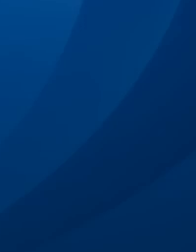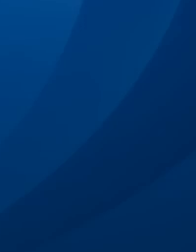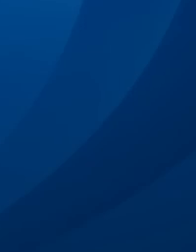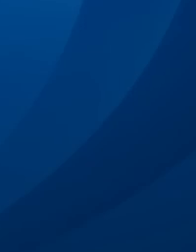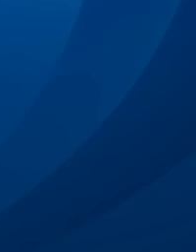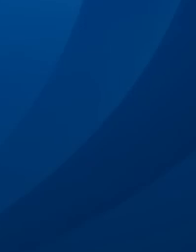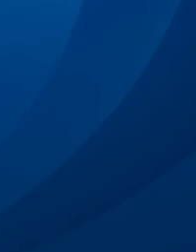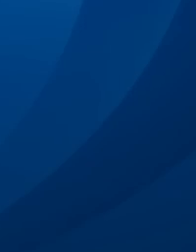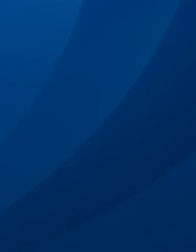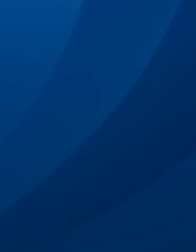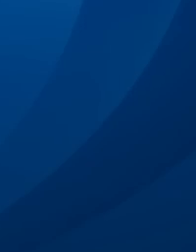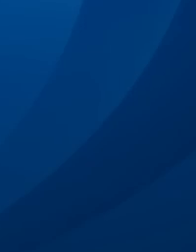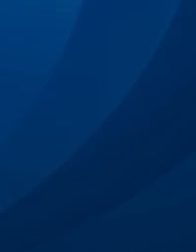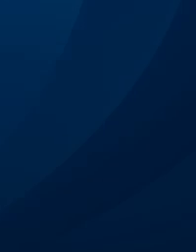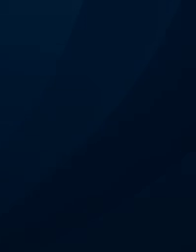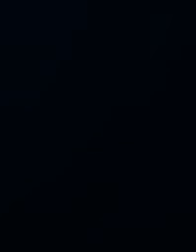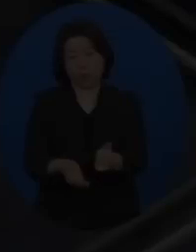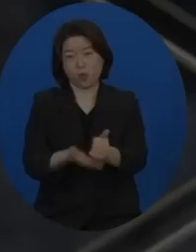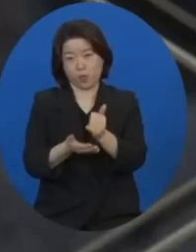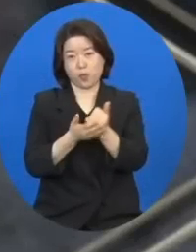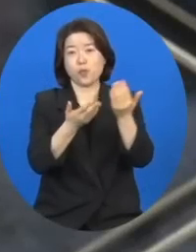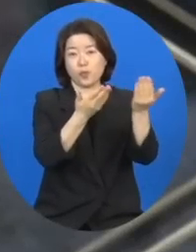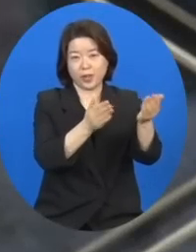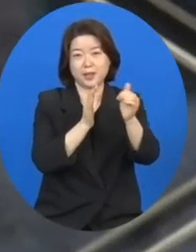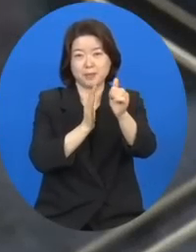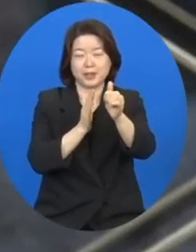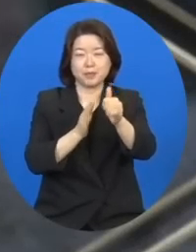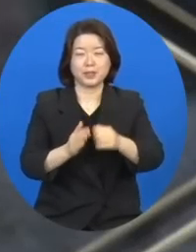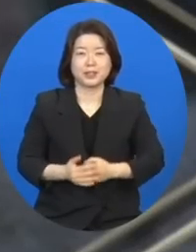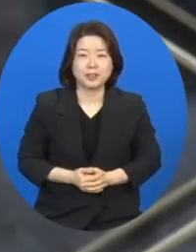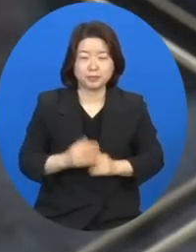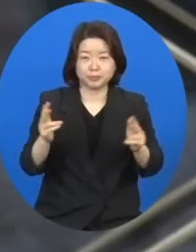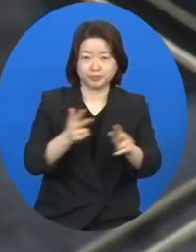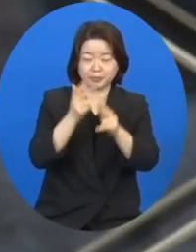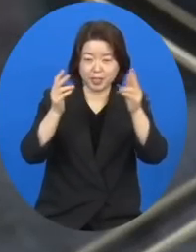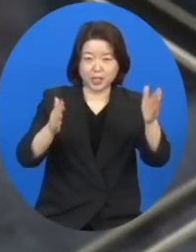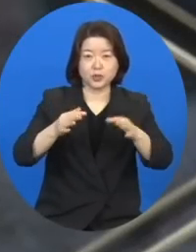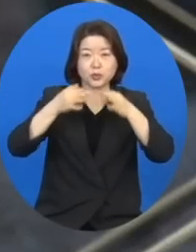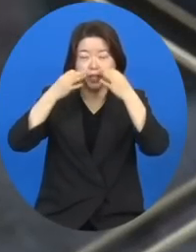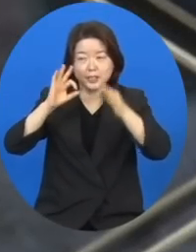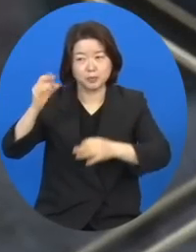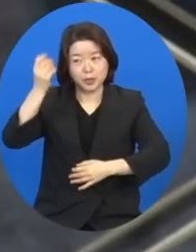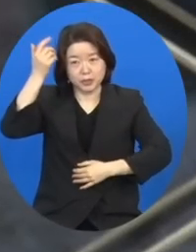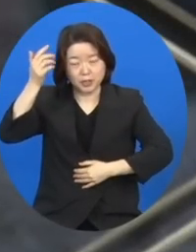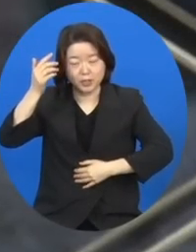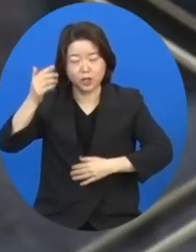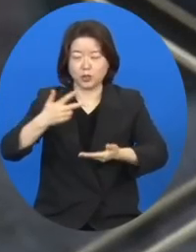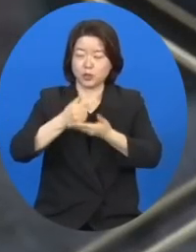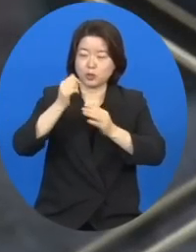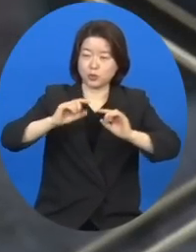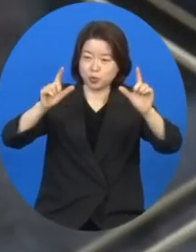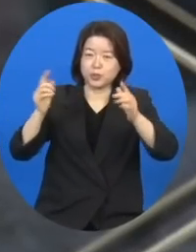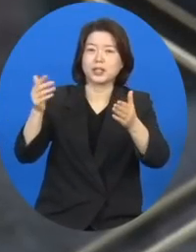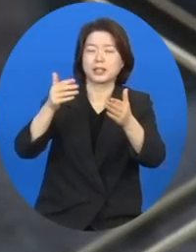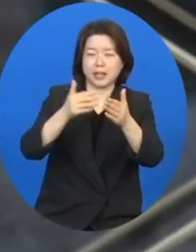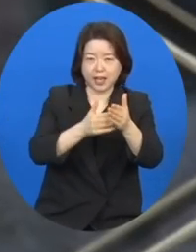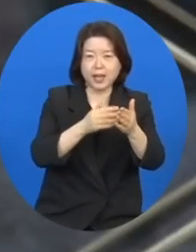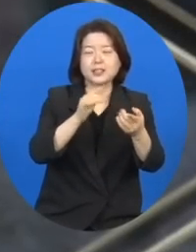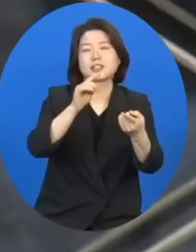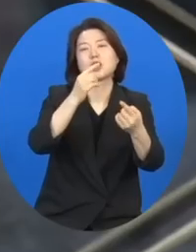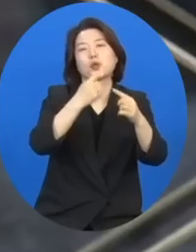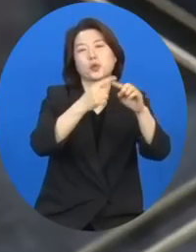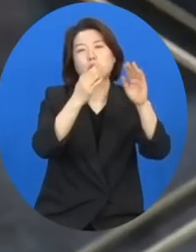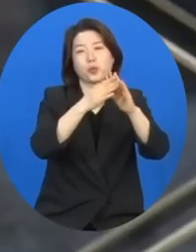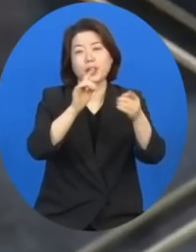충만함이니라. 아멘. 이번 한 주간 또한 금년 성령집회 주일까지 우리 교회에 대한 말씀을 나누게